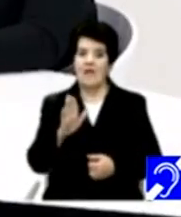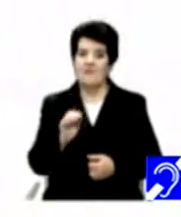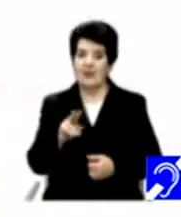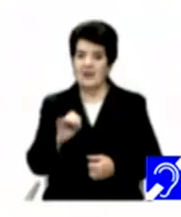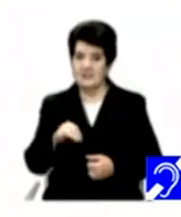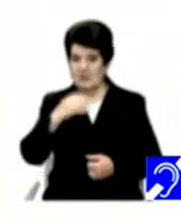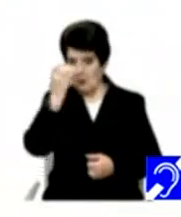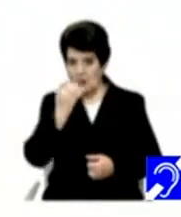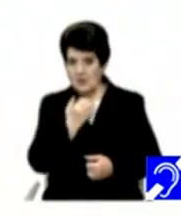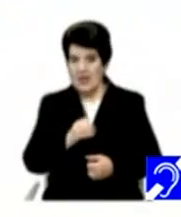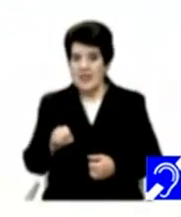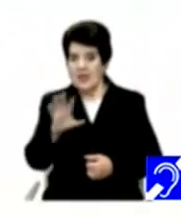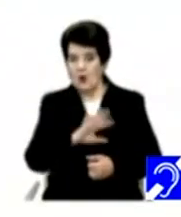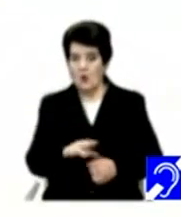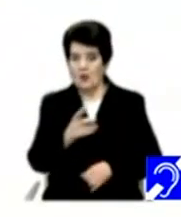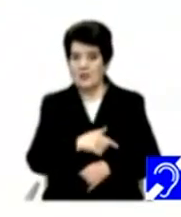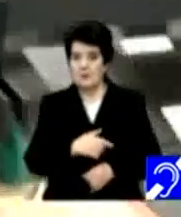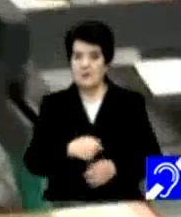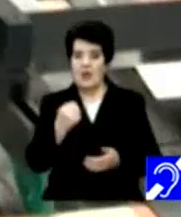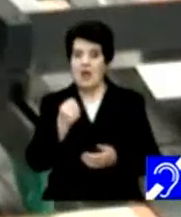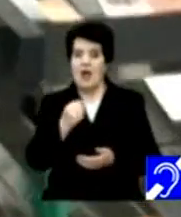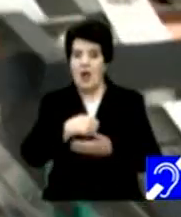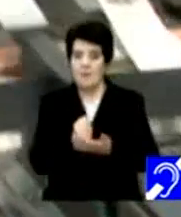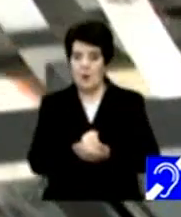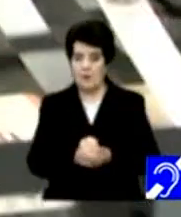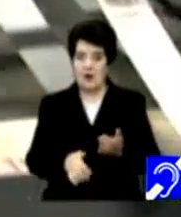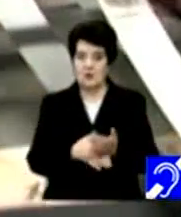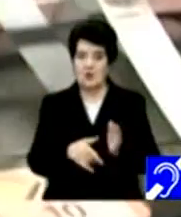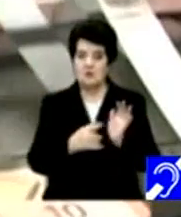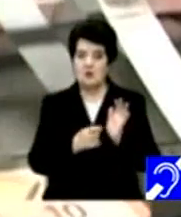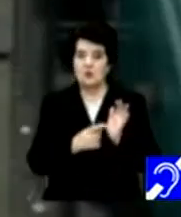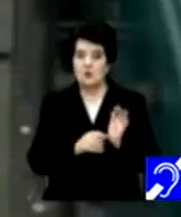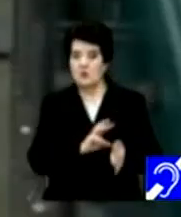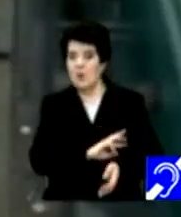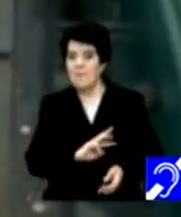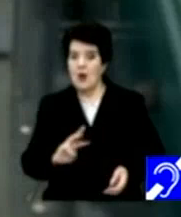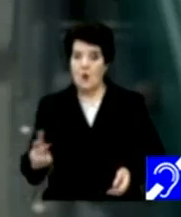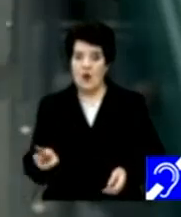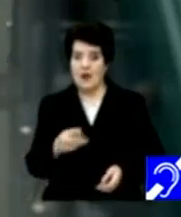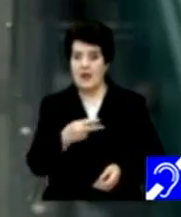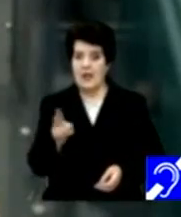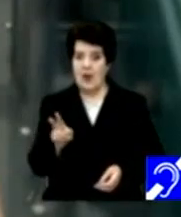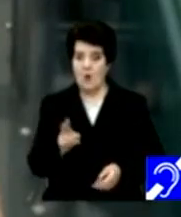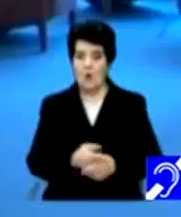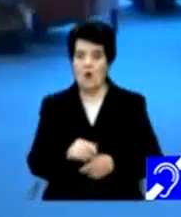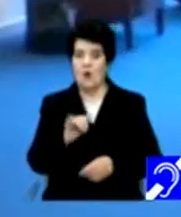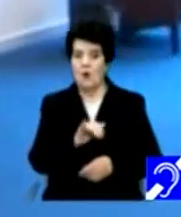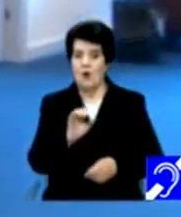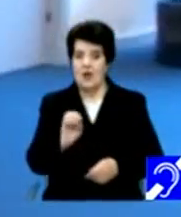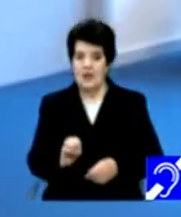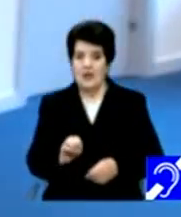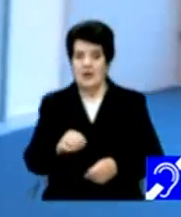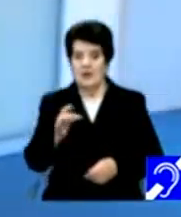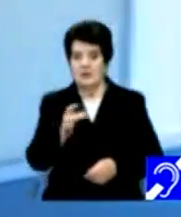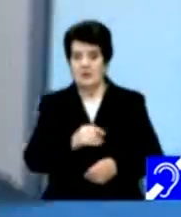le-a mulțumit eurodeputaților pentru aprobarea ajutorului financiar de 600 de milioane de euro oferite de UE Republicii Moldova și